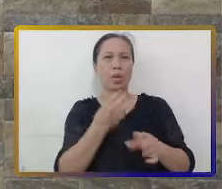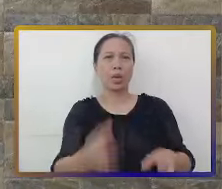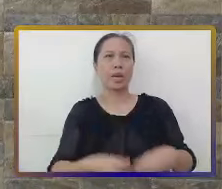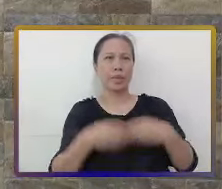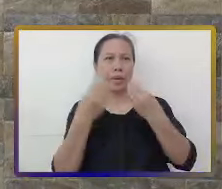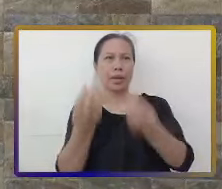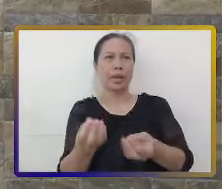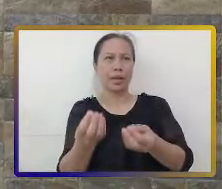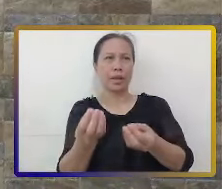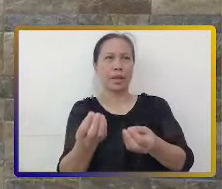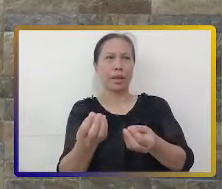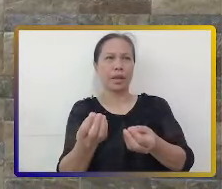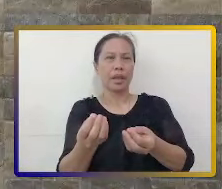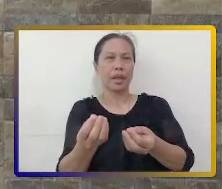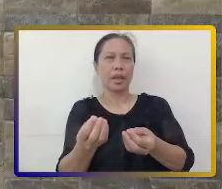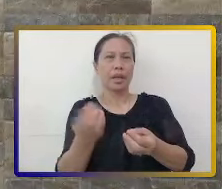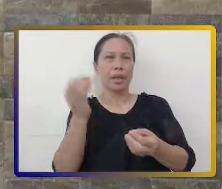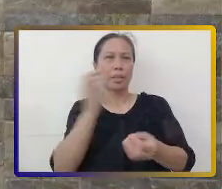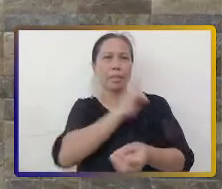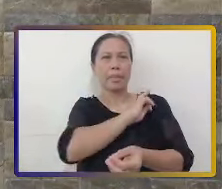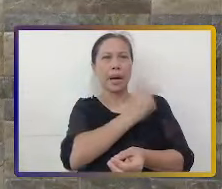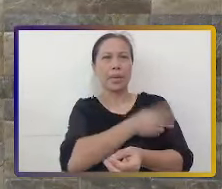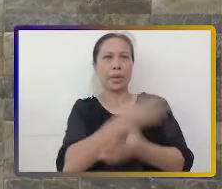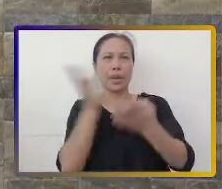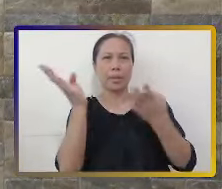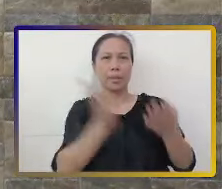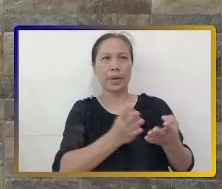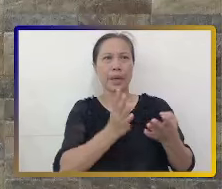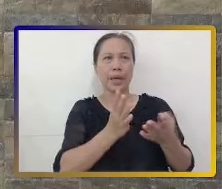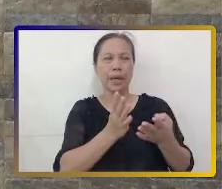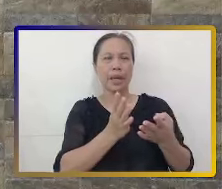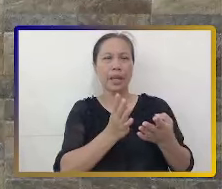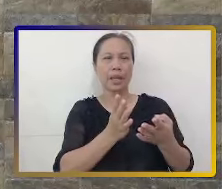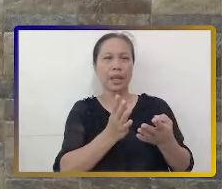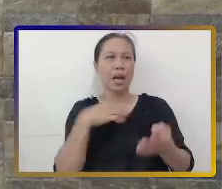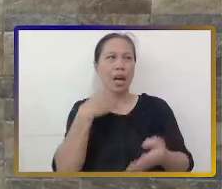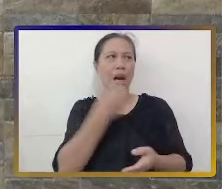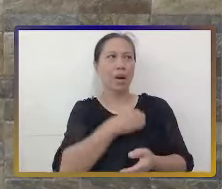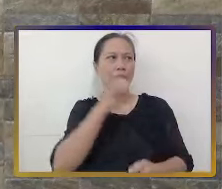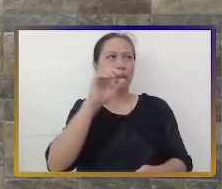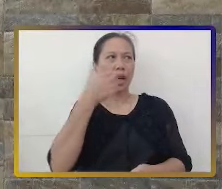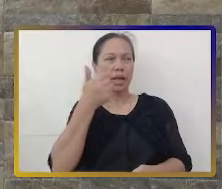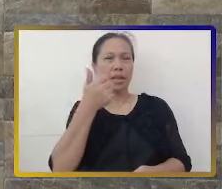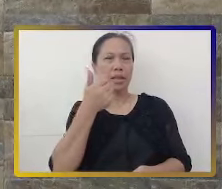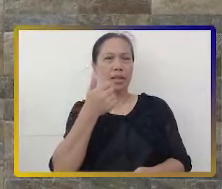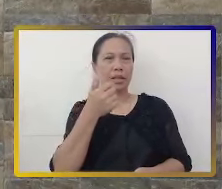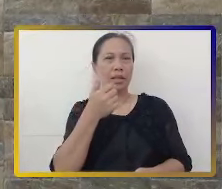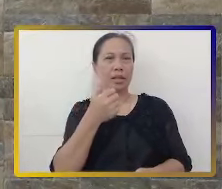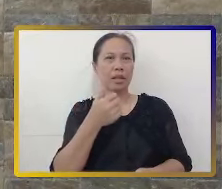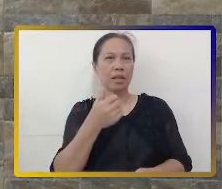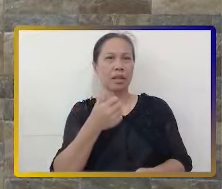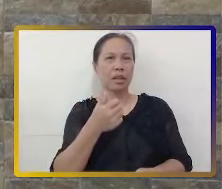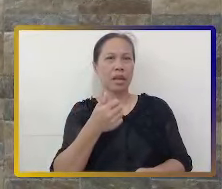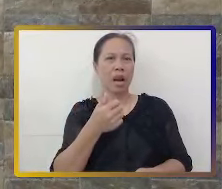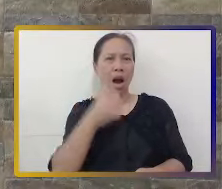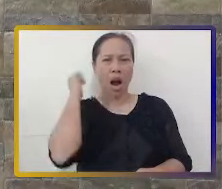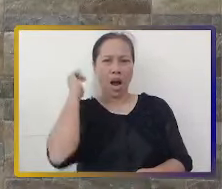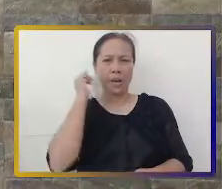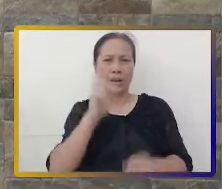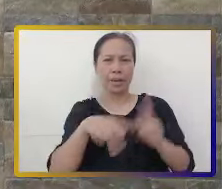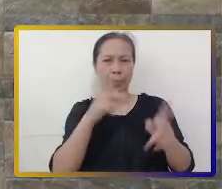the power of bringing your ties in offering so iyung iba na Tinatakot yung tao sige ka pag h ka